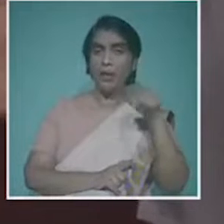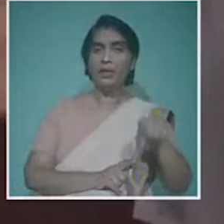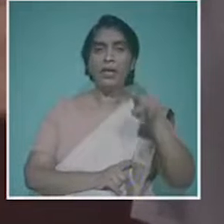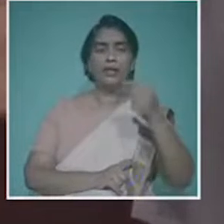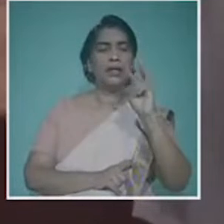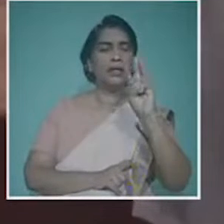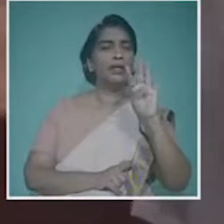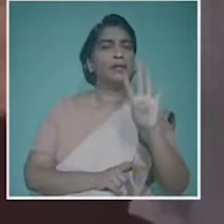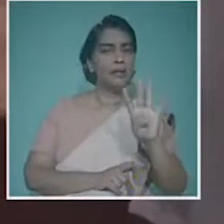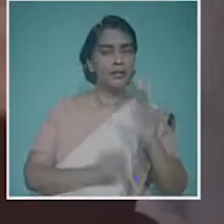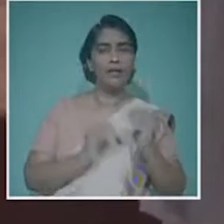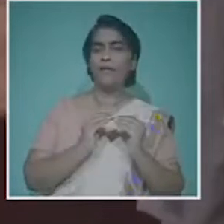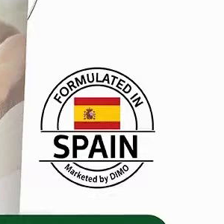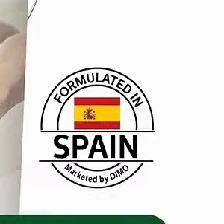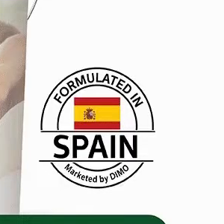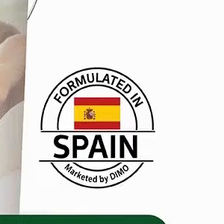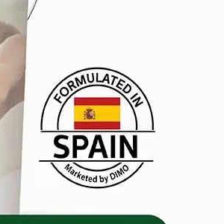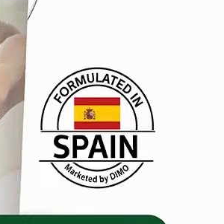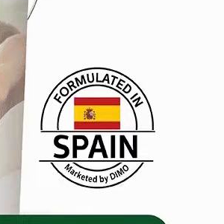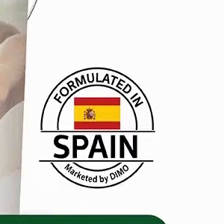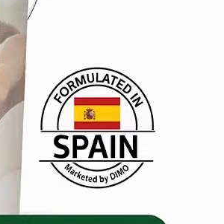134 දක්වා වැඩිවීමක් තියෙනවා.